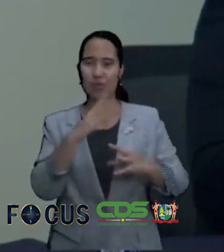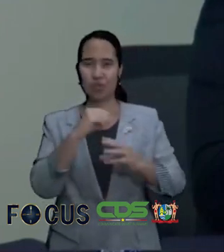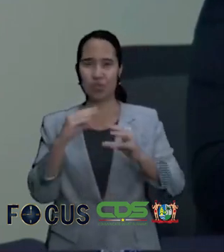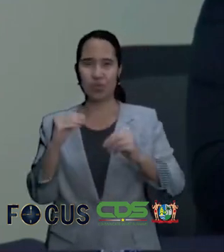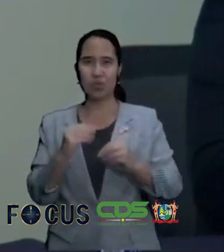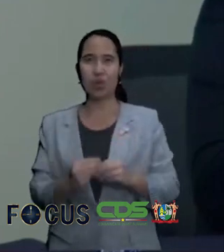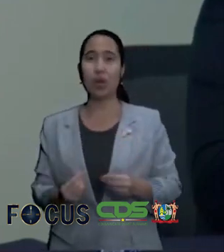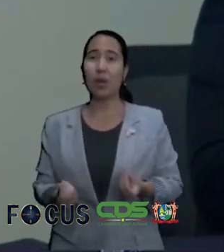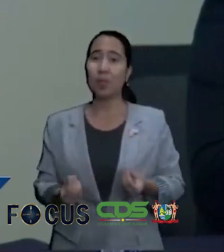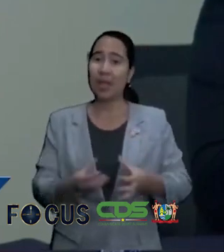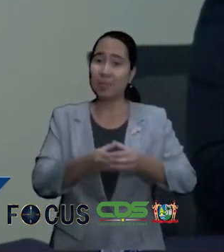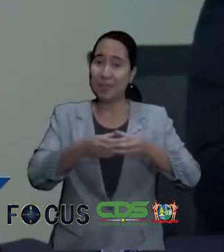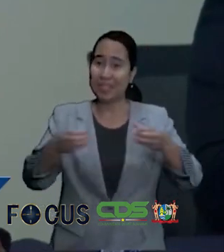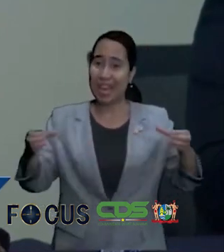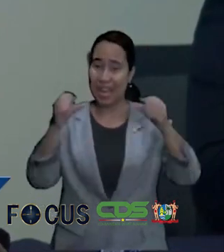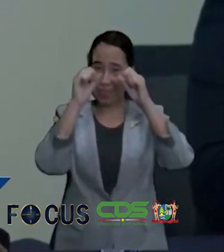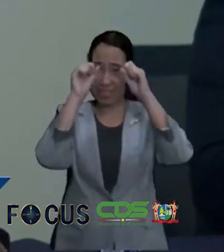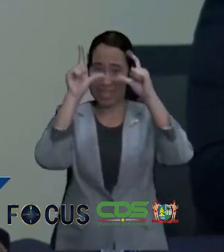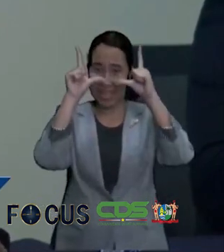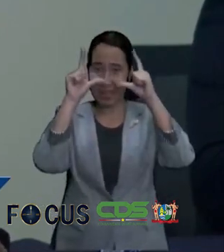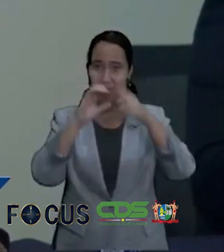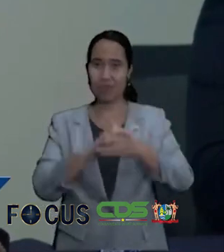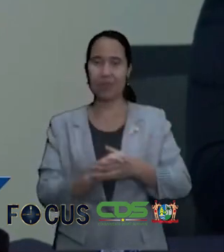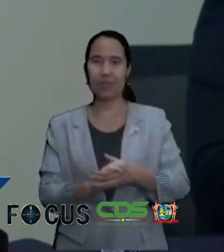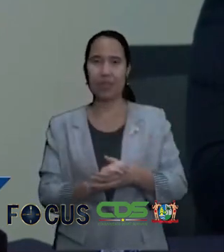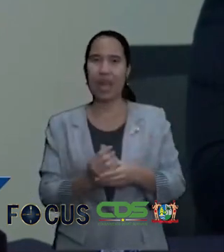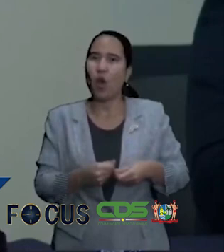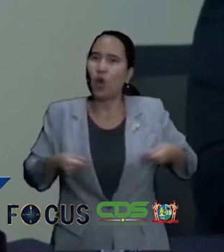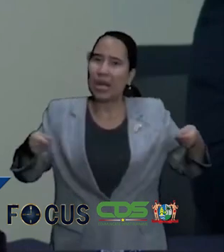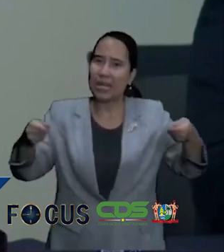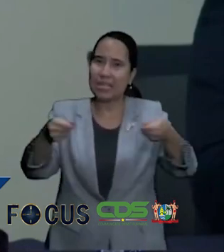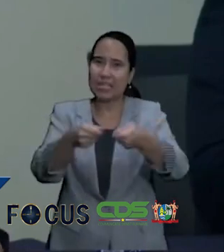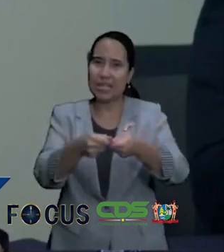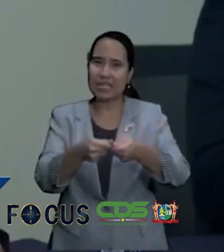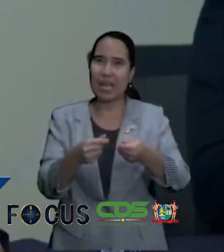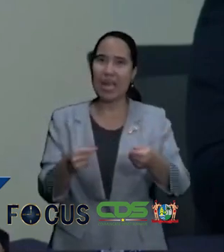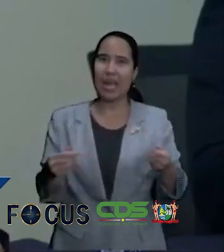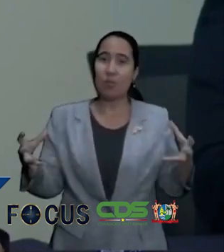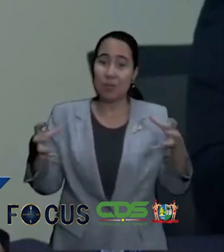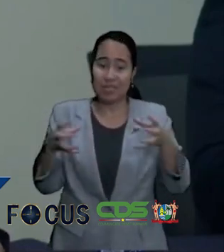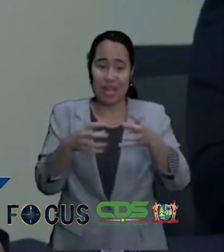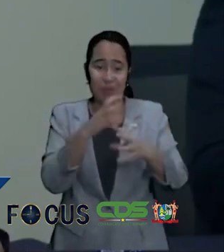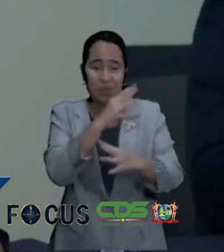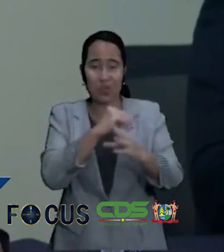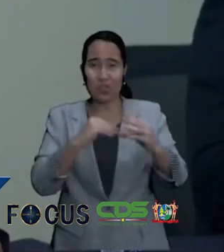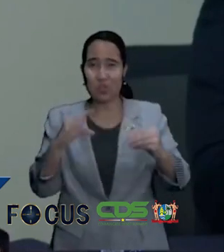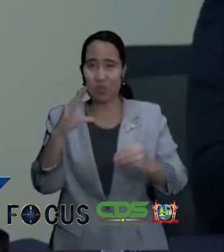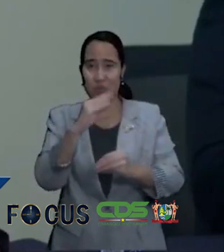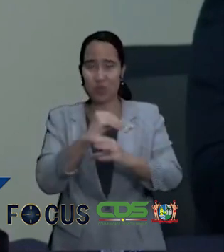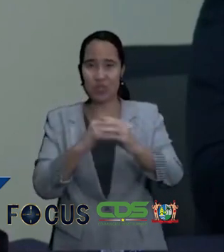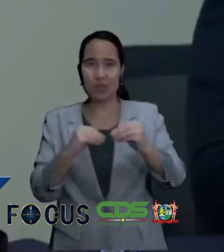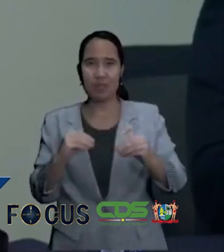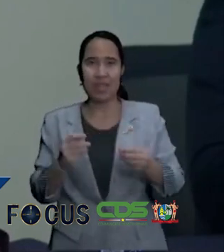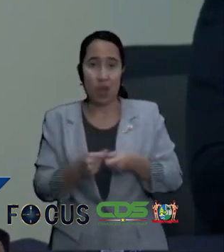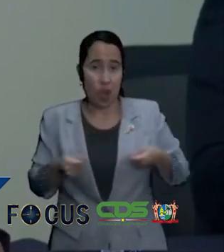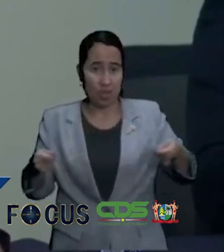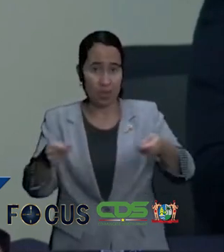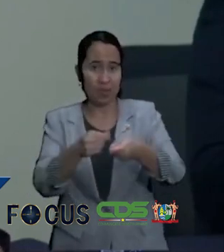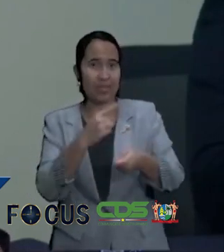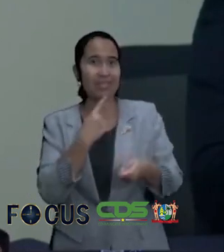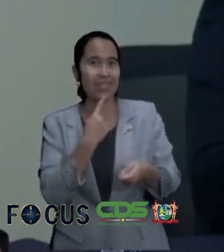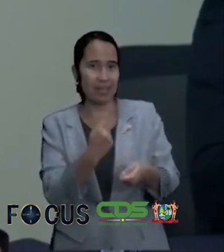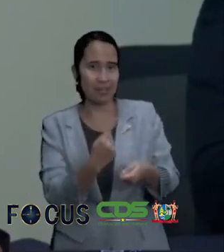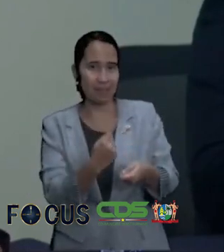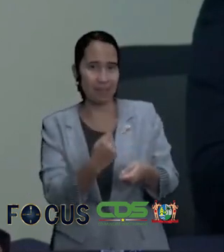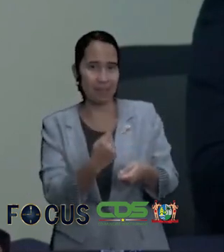het bedrijfsleven en die vakbeweging hebben hele goede inzichten gedeeld met de regering. En wat de vakbeweging onder andere zei is,